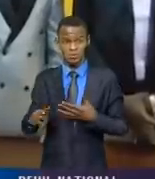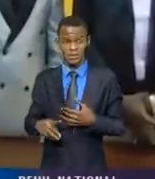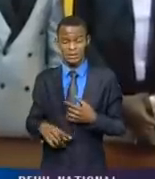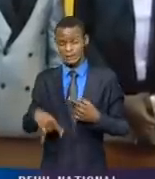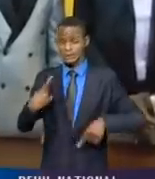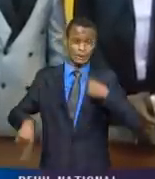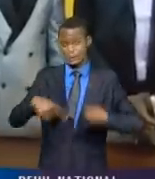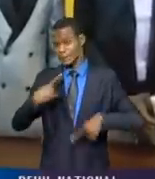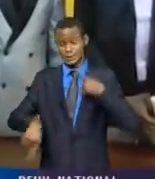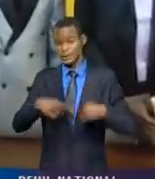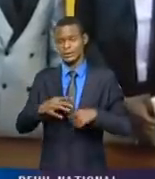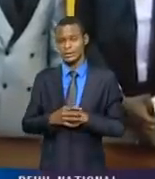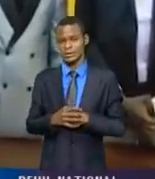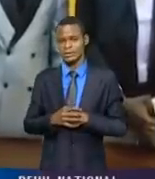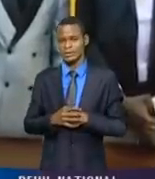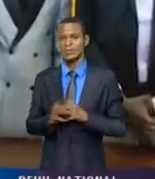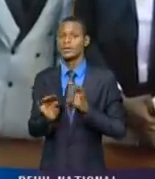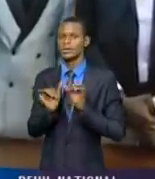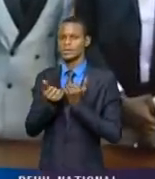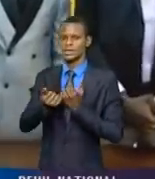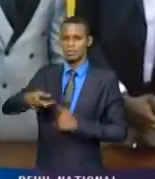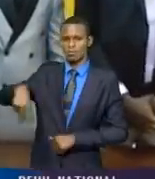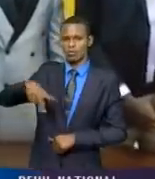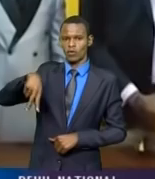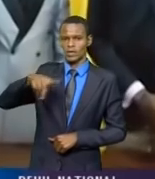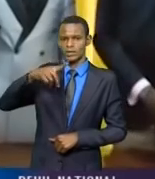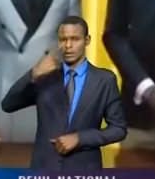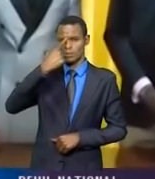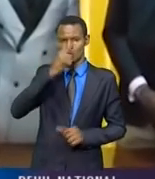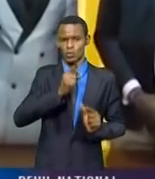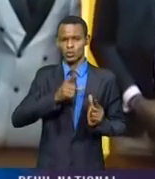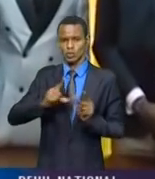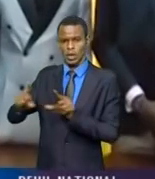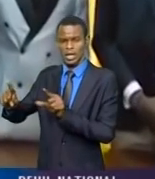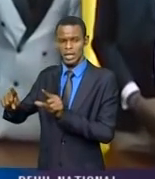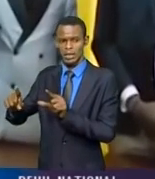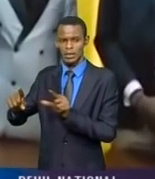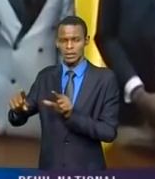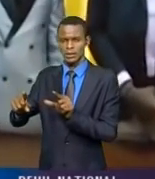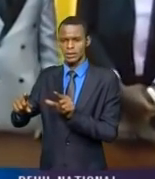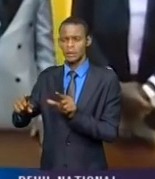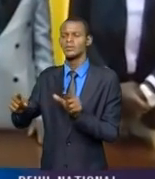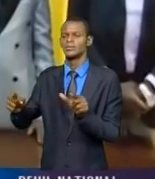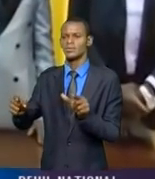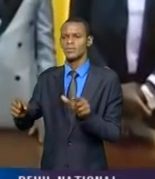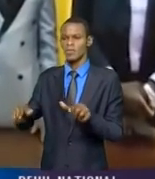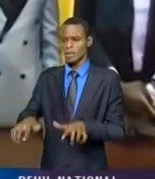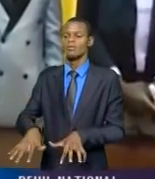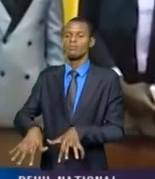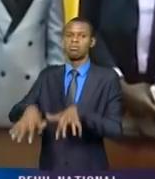l'assemblée provinciale dubé la balle venait déjà d'obtenir la majorité